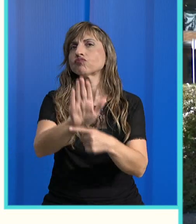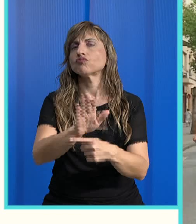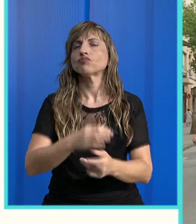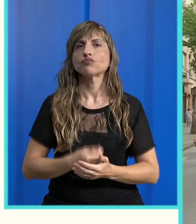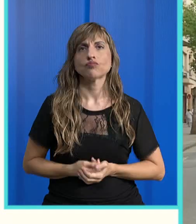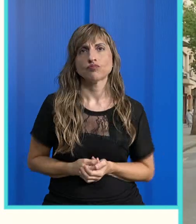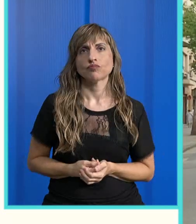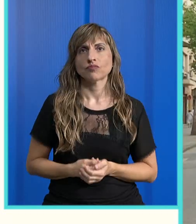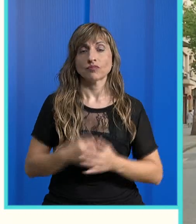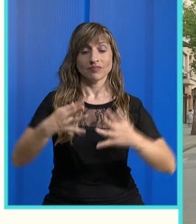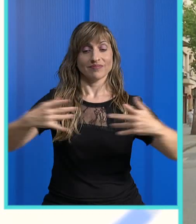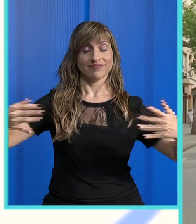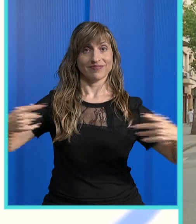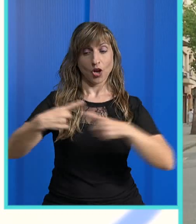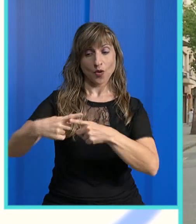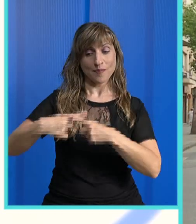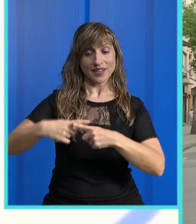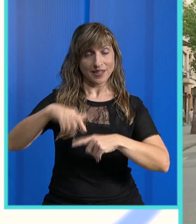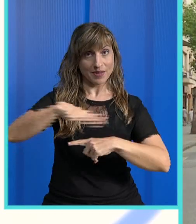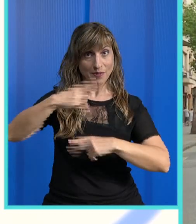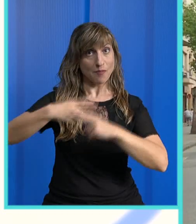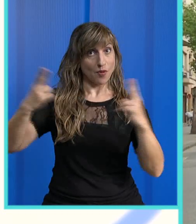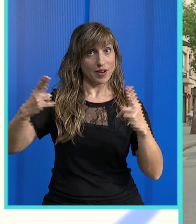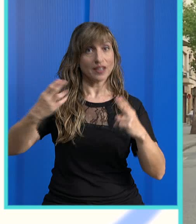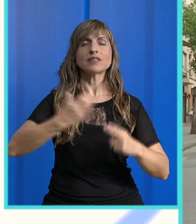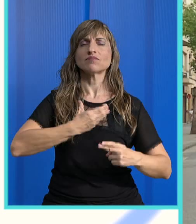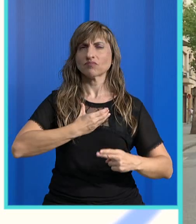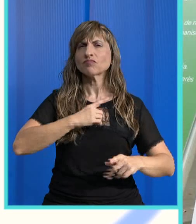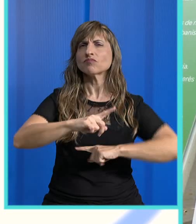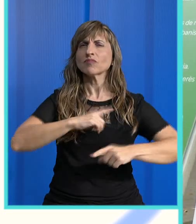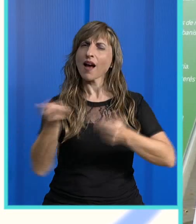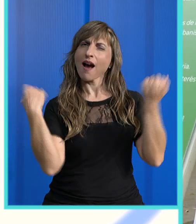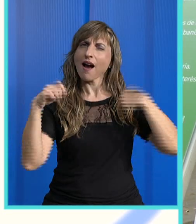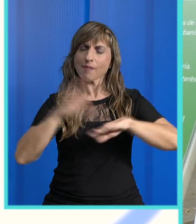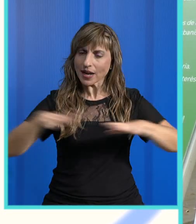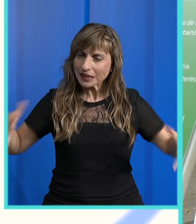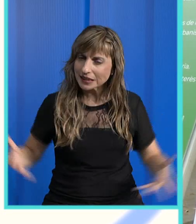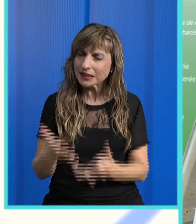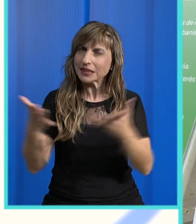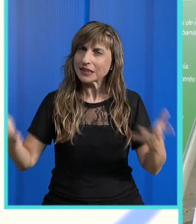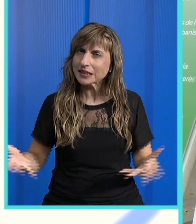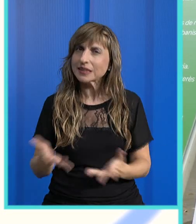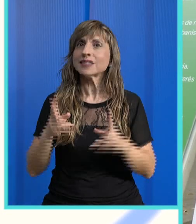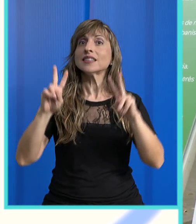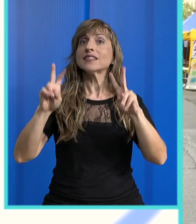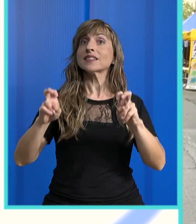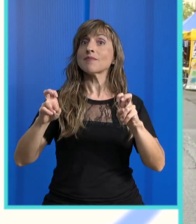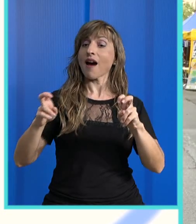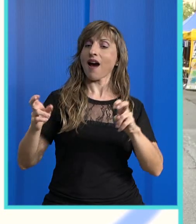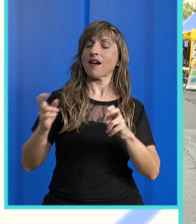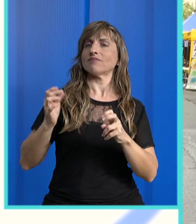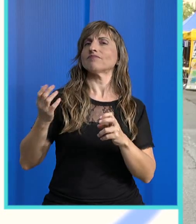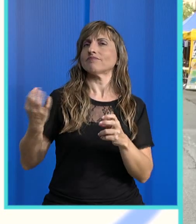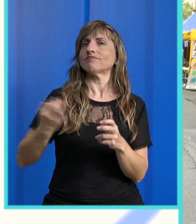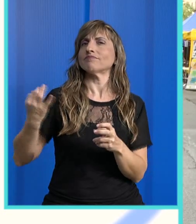breu. Sota el lema Compartim l'Espai Públic l'Ajuntament ha organitzat diverses activitats per incentivar la intermodalitat, és a dir, animals veïns,